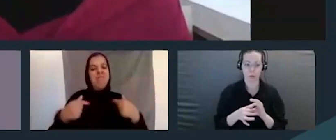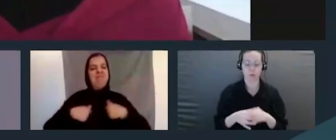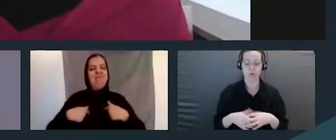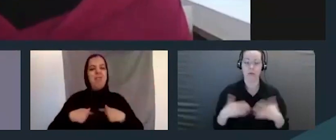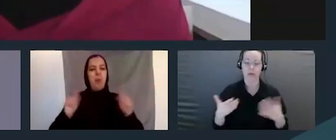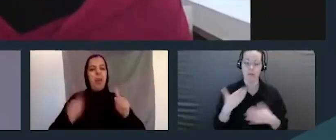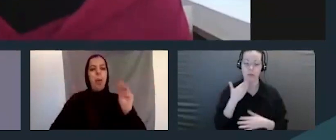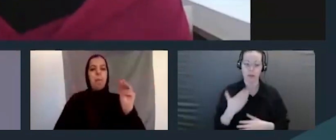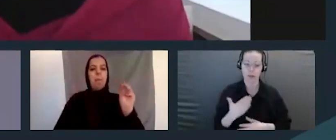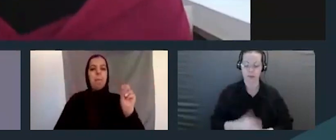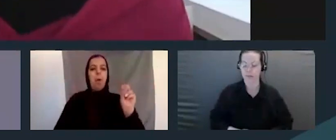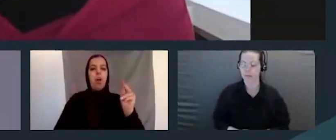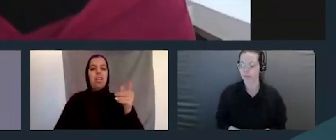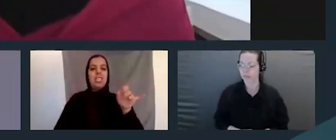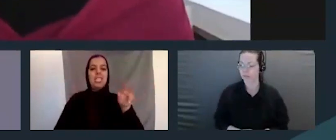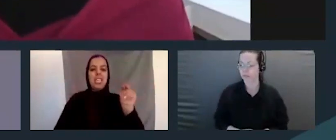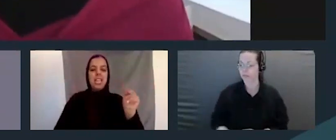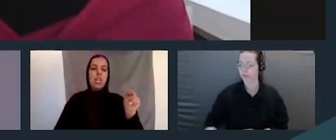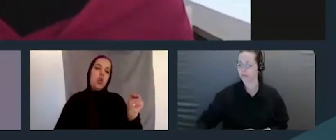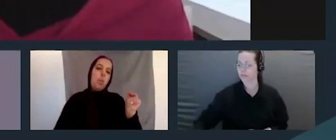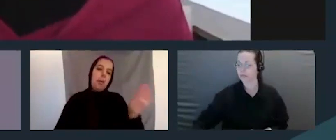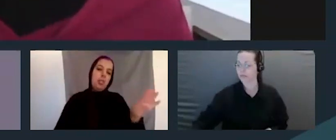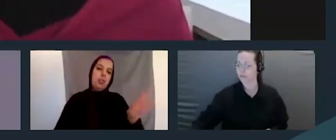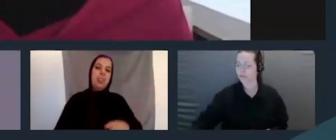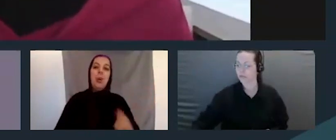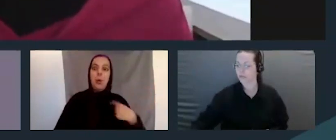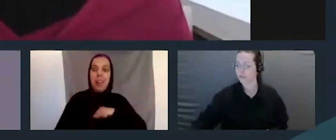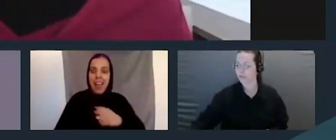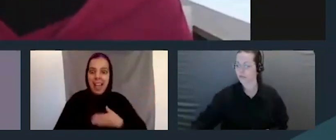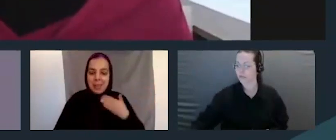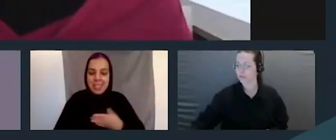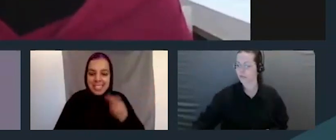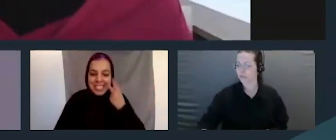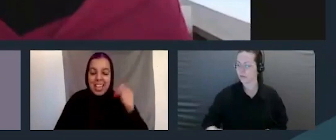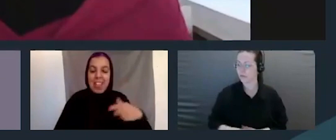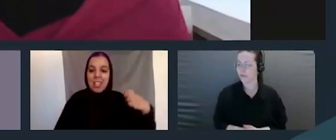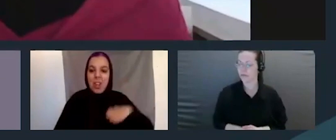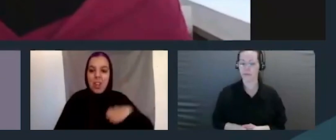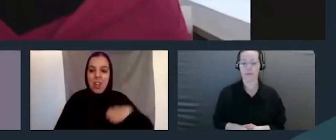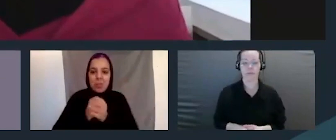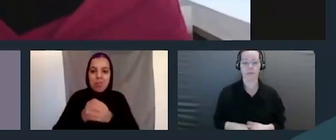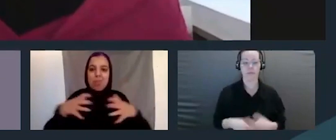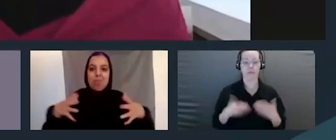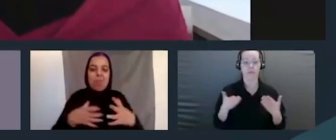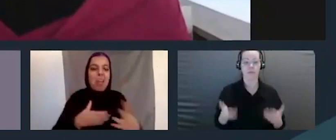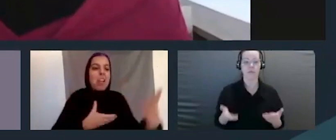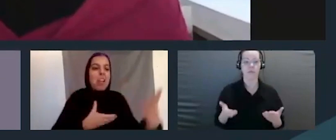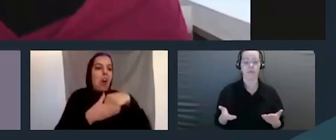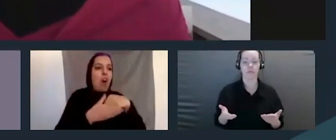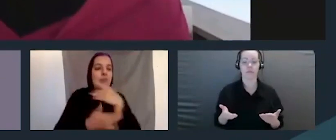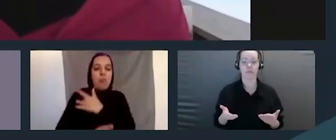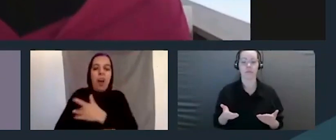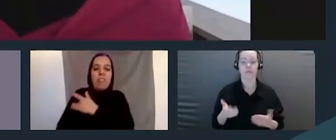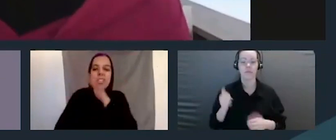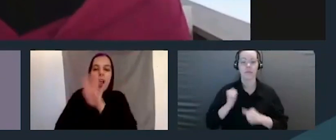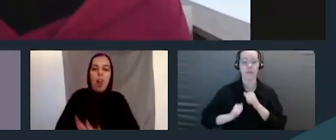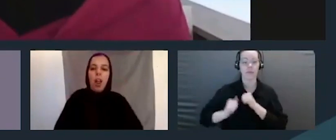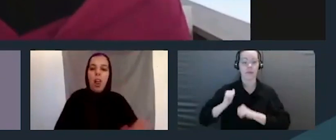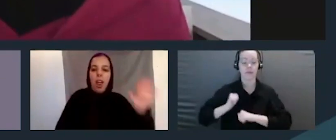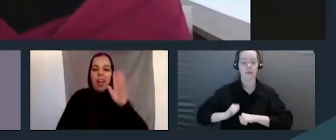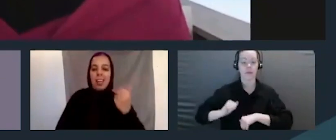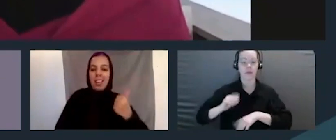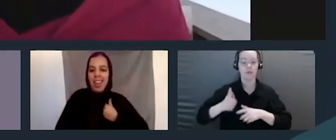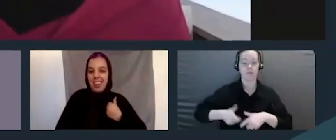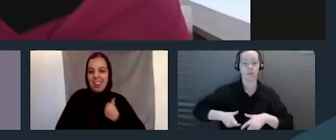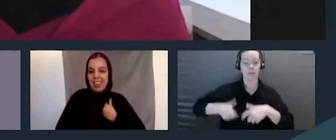heureux de voir que cette conférence implique des provinces à travers le Canada. Alors, aujourd'hui,